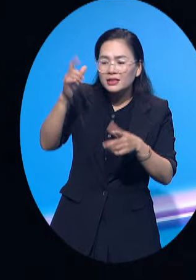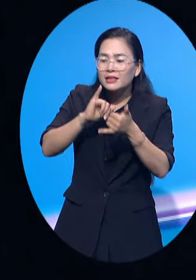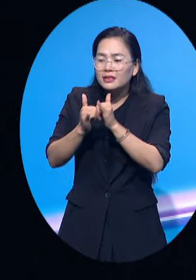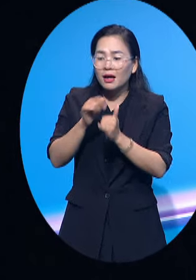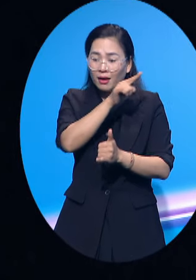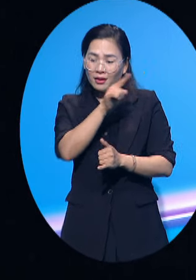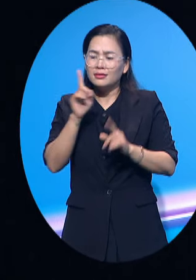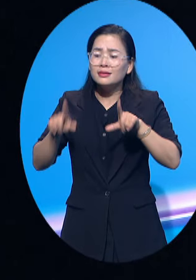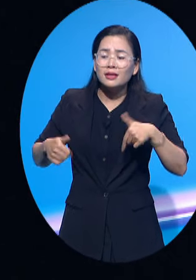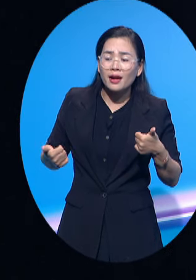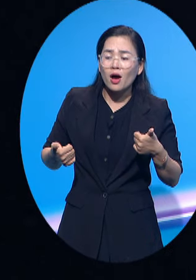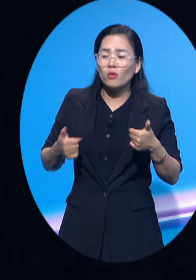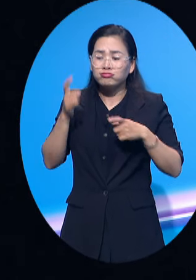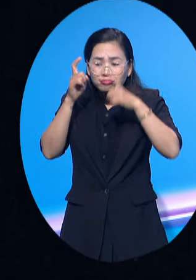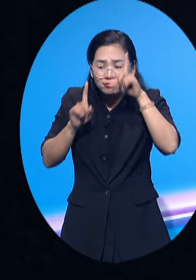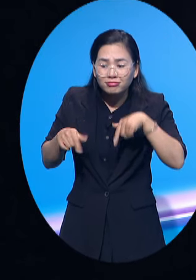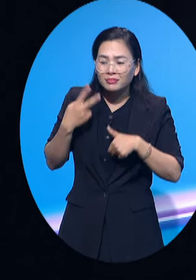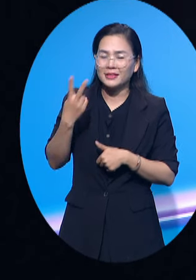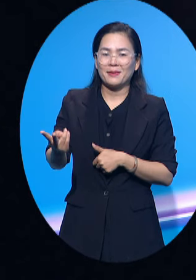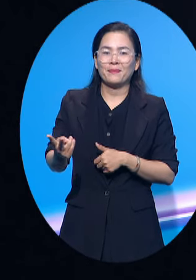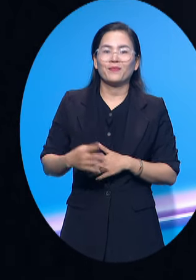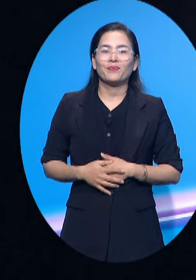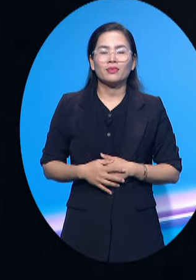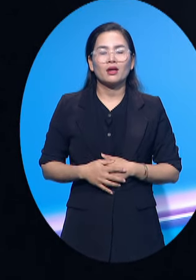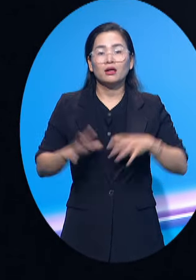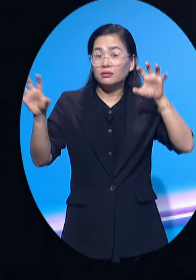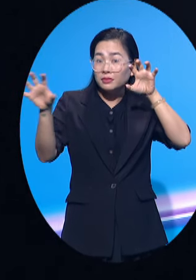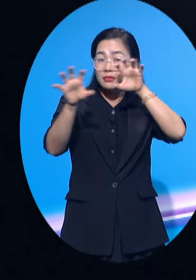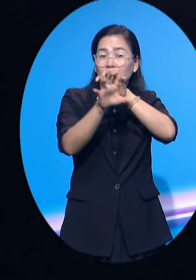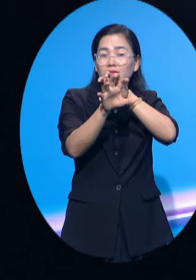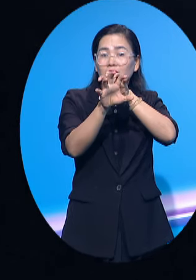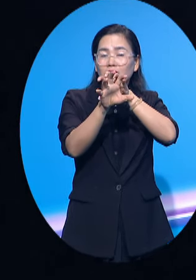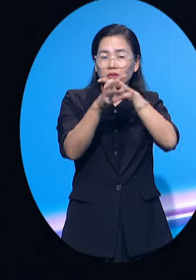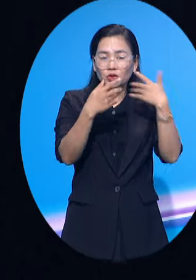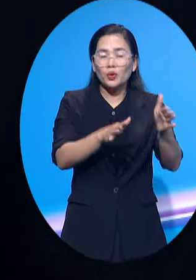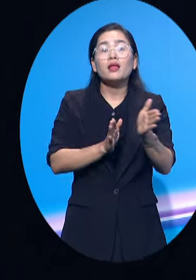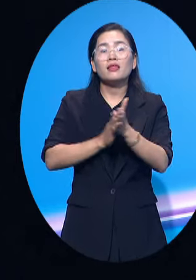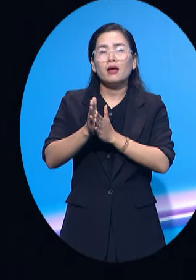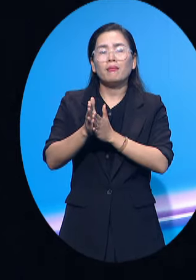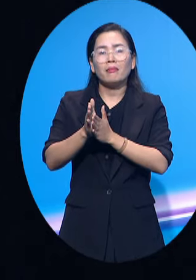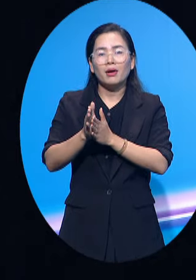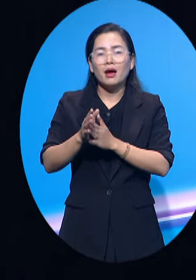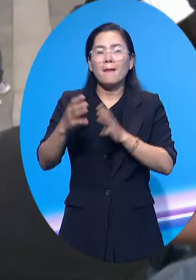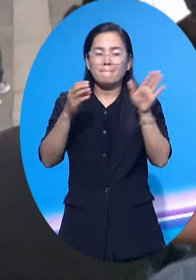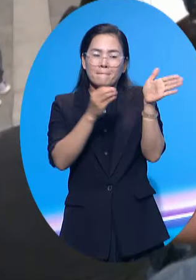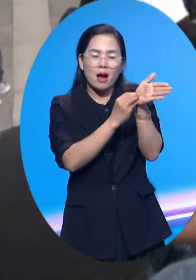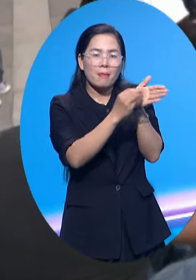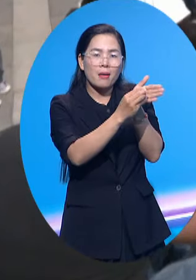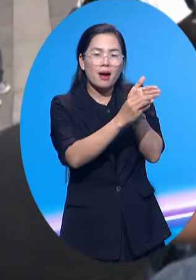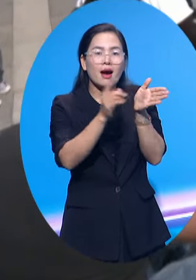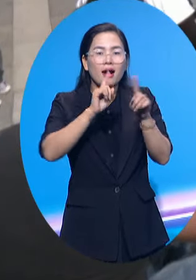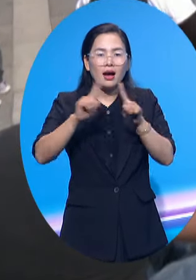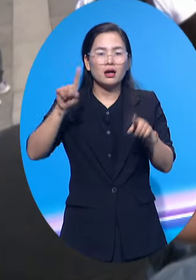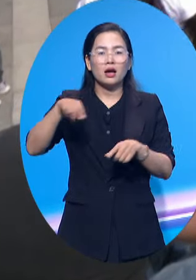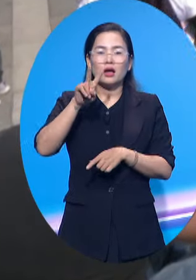thiên văn này. NASA cho biết sau nhật thực toàn phần lần này, nhật thực toàn phần tiếp theo có thể được nhìn thấy từ các bang của Mỹ vào ngày